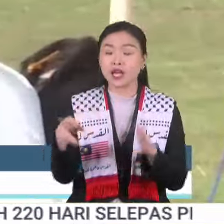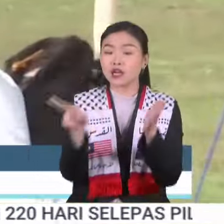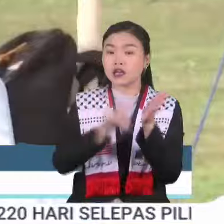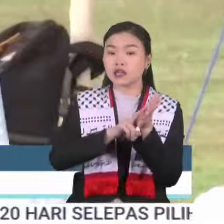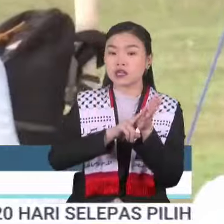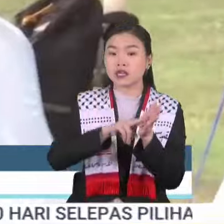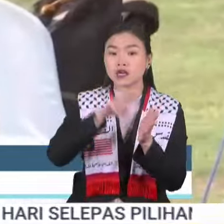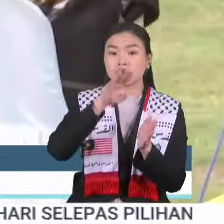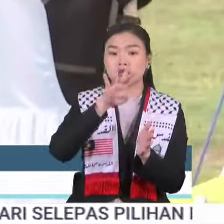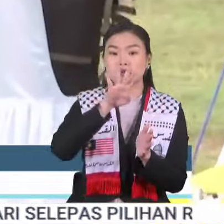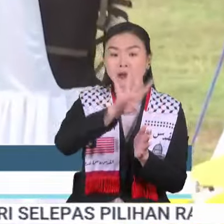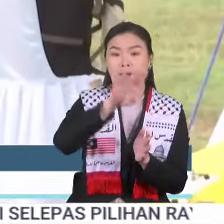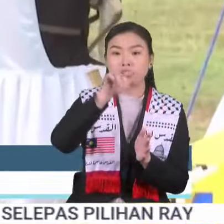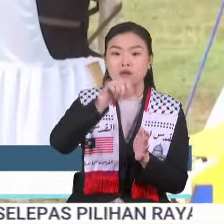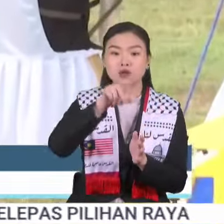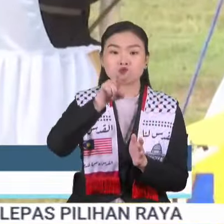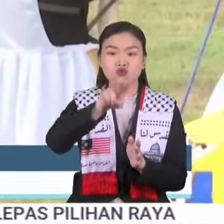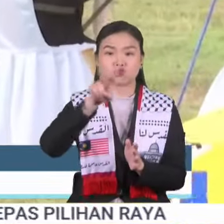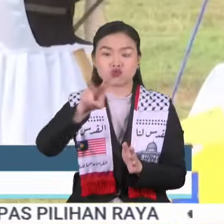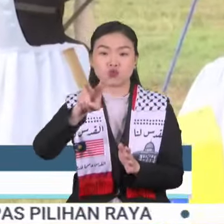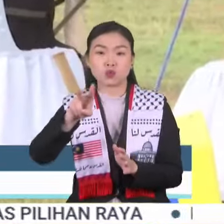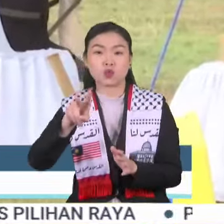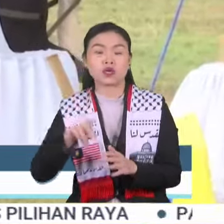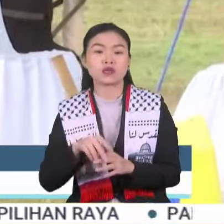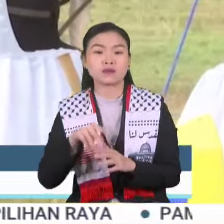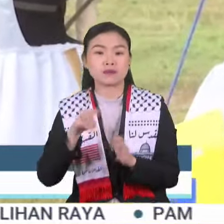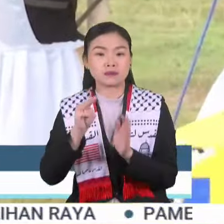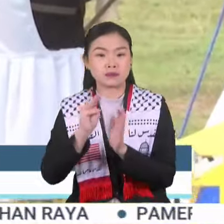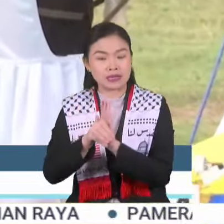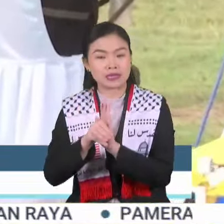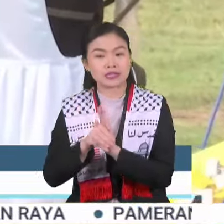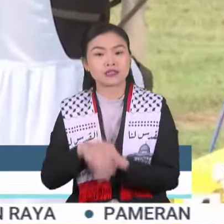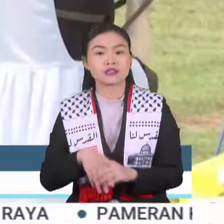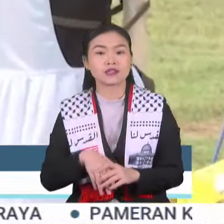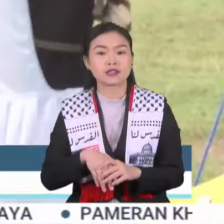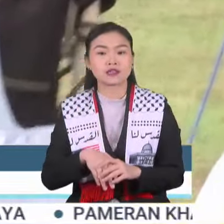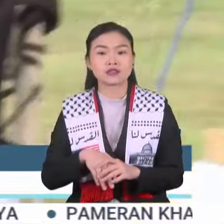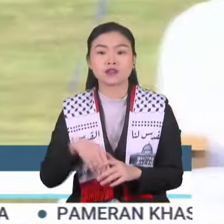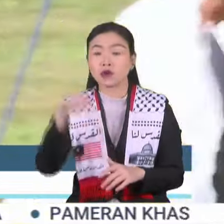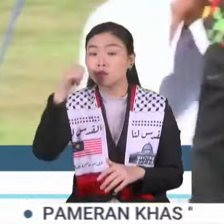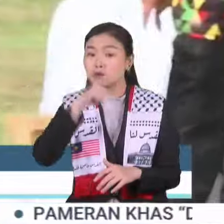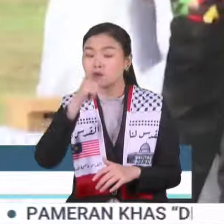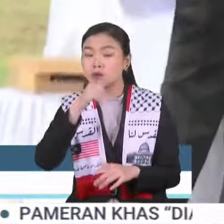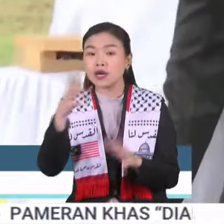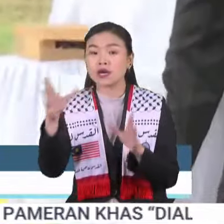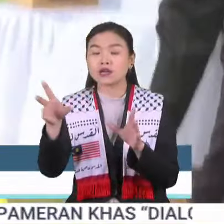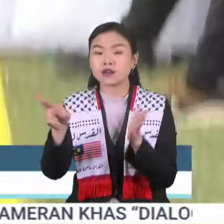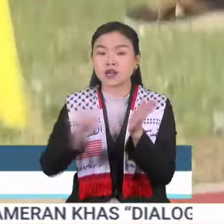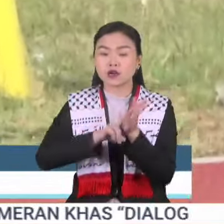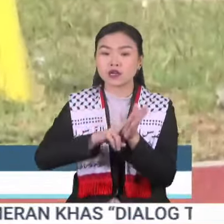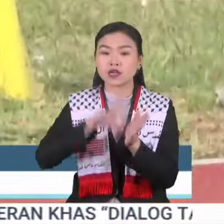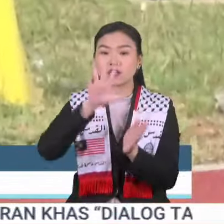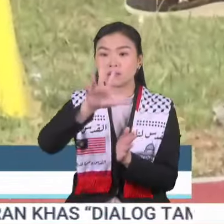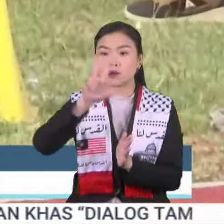catatan 47.22 saat, manakala Shirin mengungguli acara itu dengan catatan masa